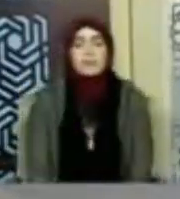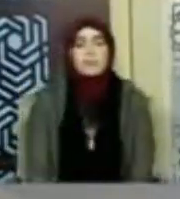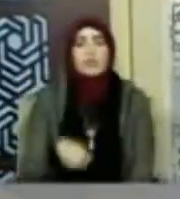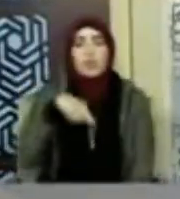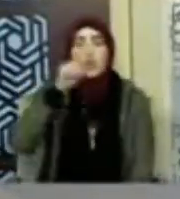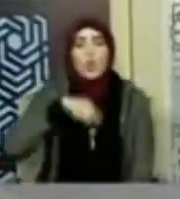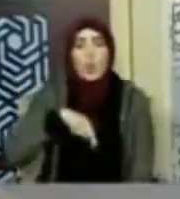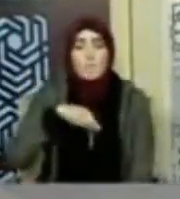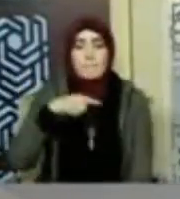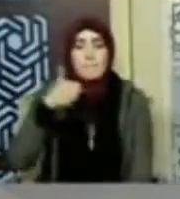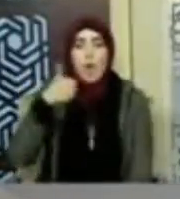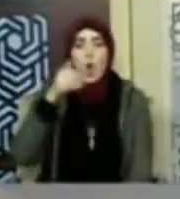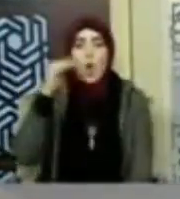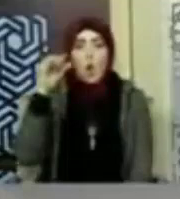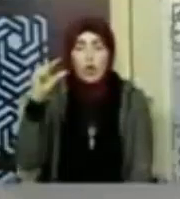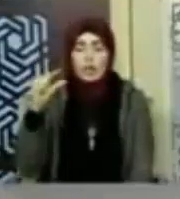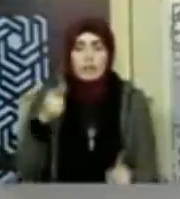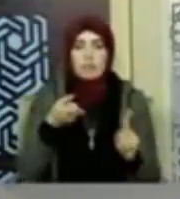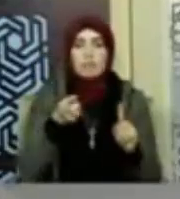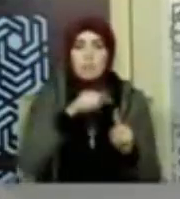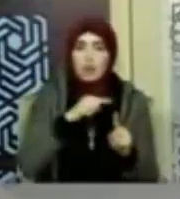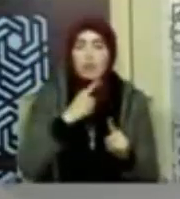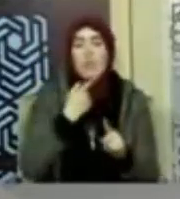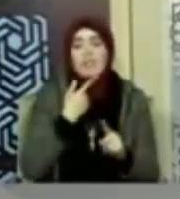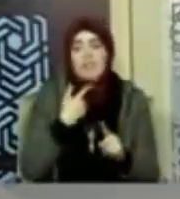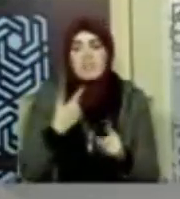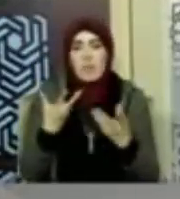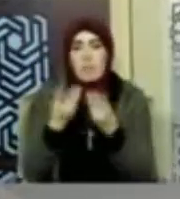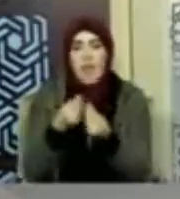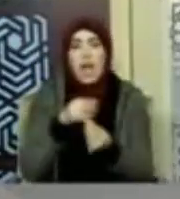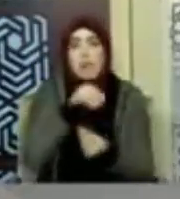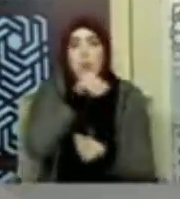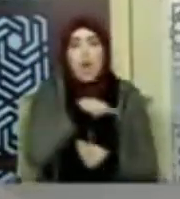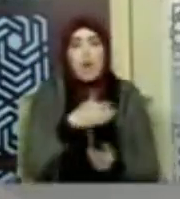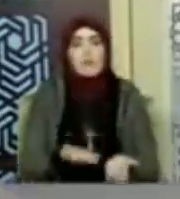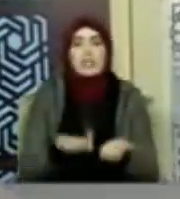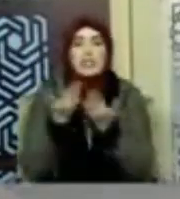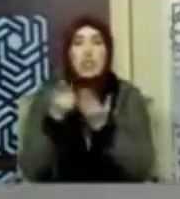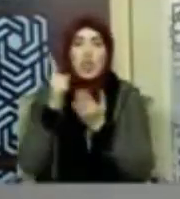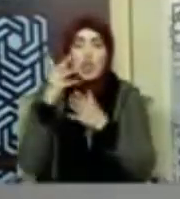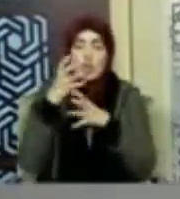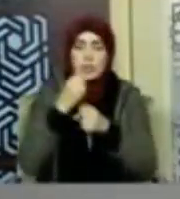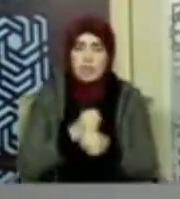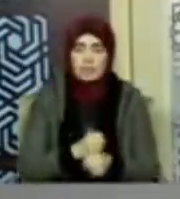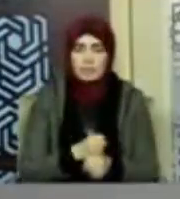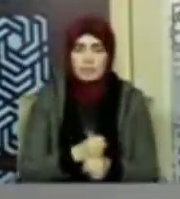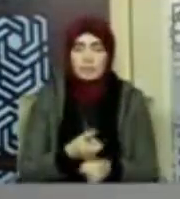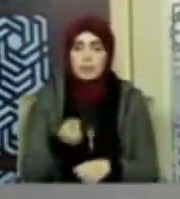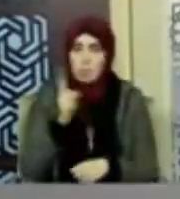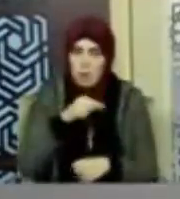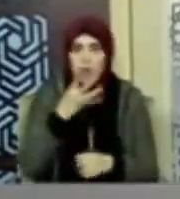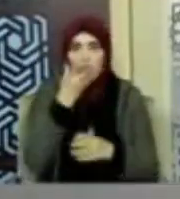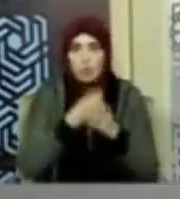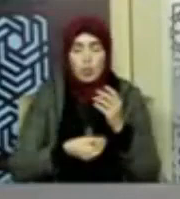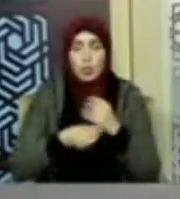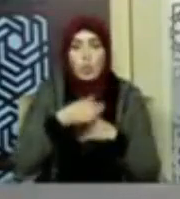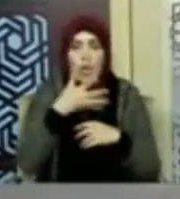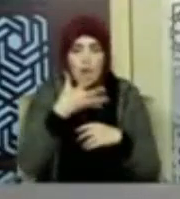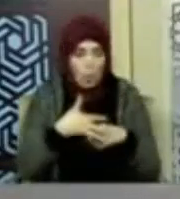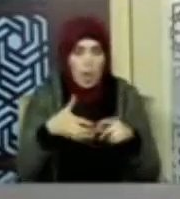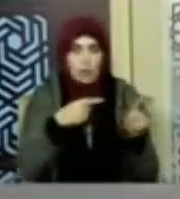عاد رضي الله عنه أن يخرج مع النبي صلى الله عليه وسلم، فقال له أبناؤه نحن